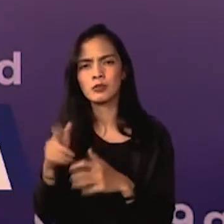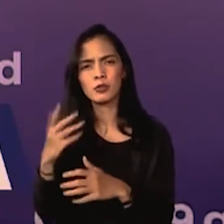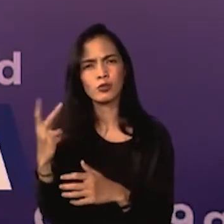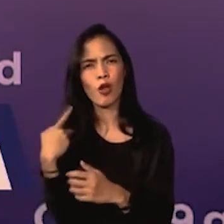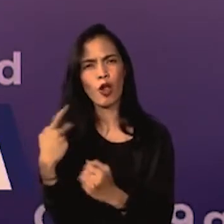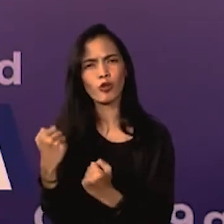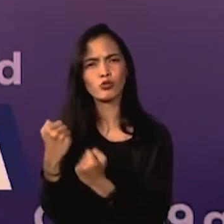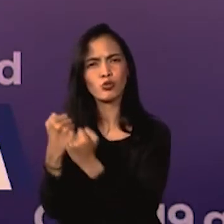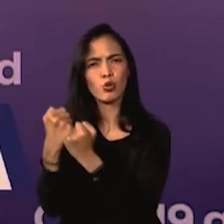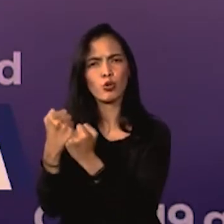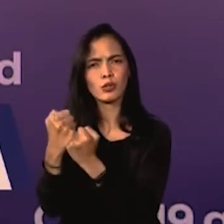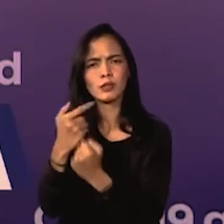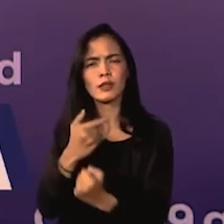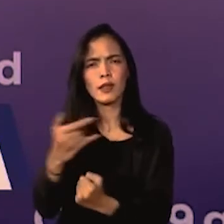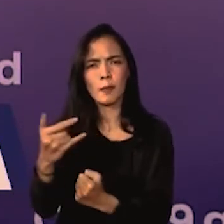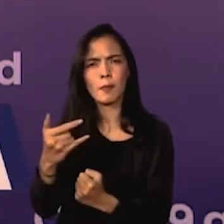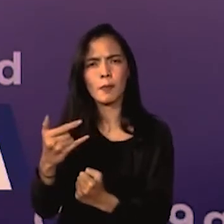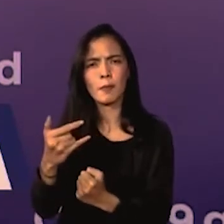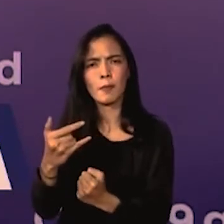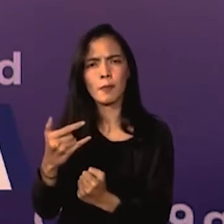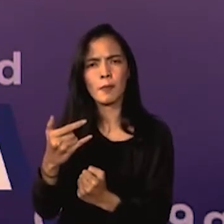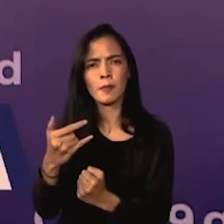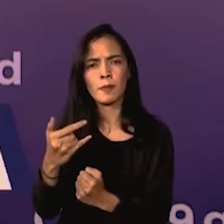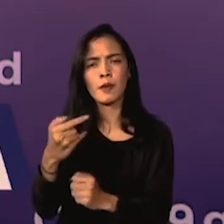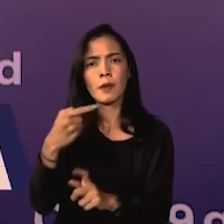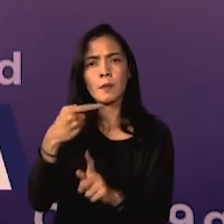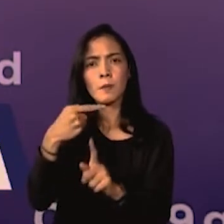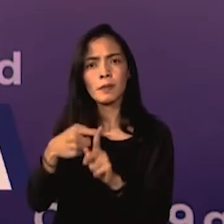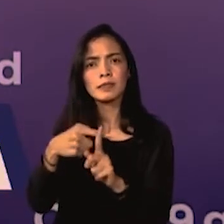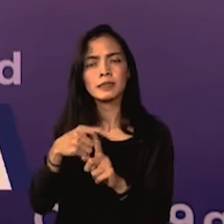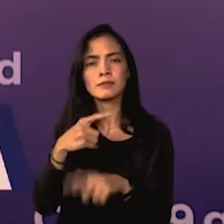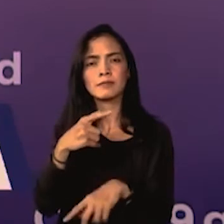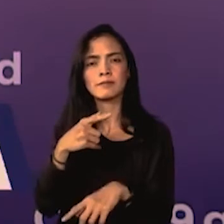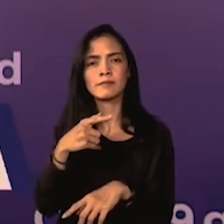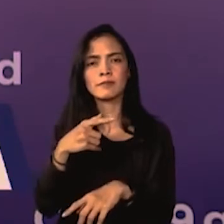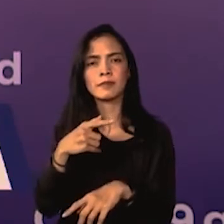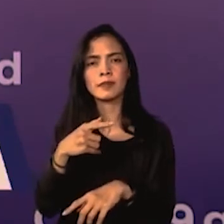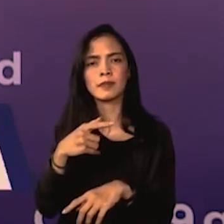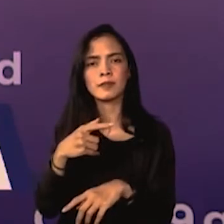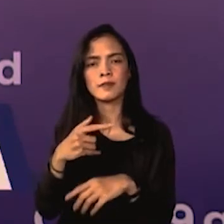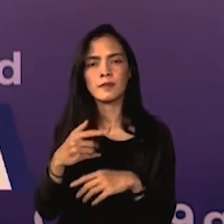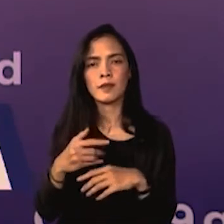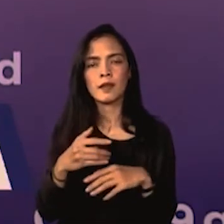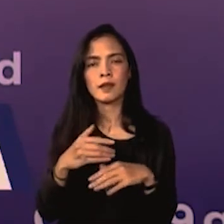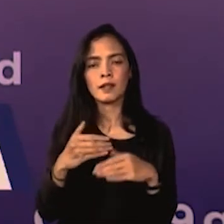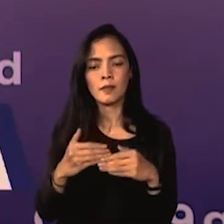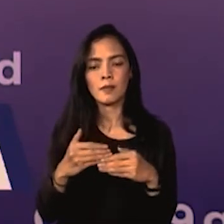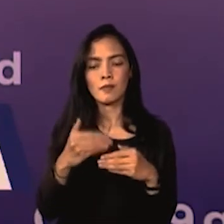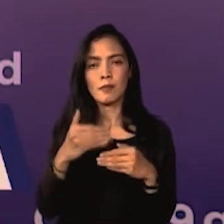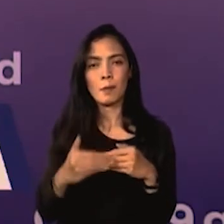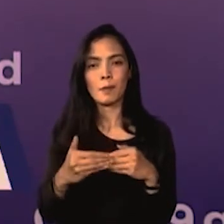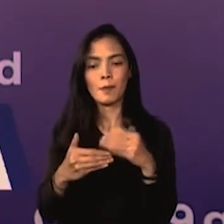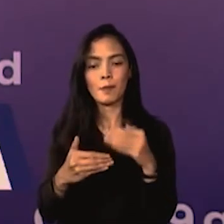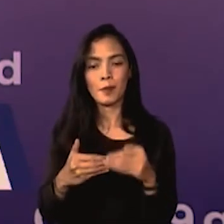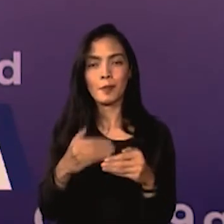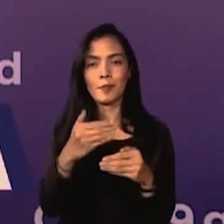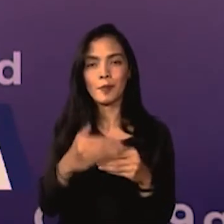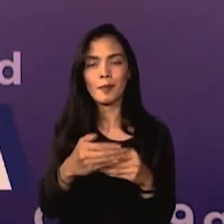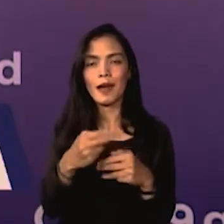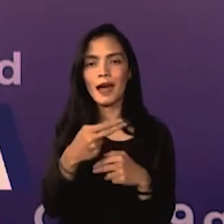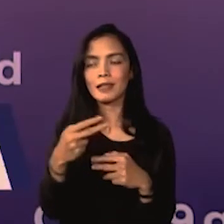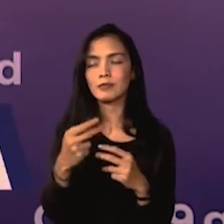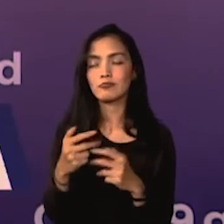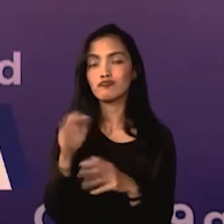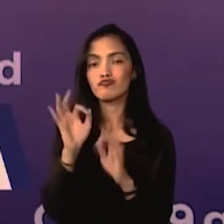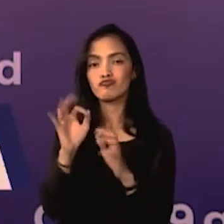ini untuk kita dukung dan kita bersama-sama mengikuti secara bertahap dengan baik. Terima kasih atas